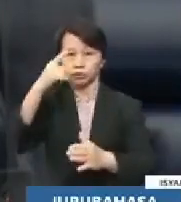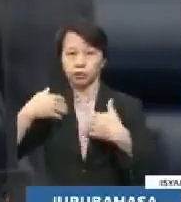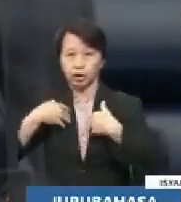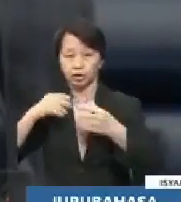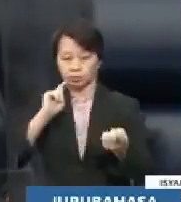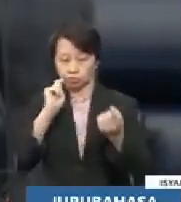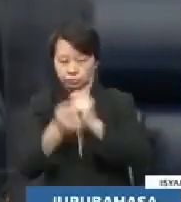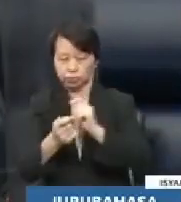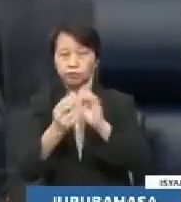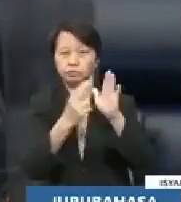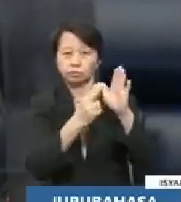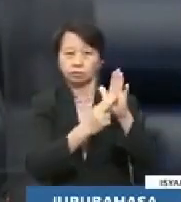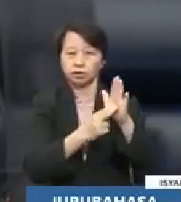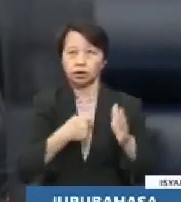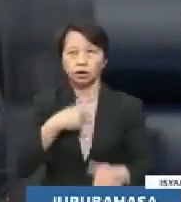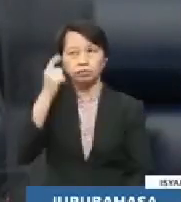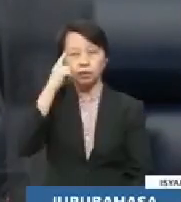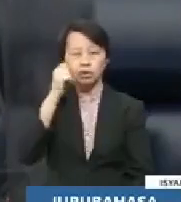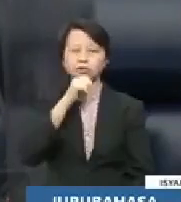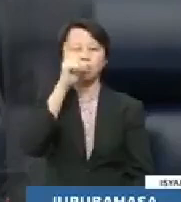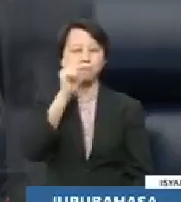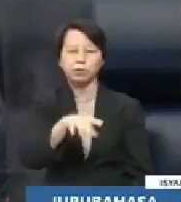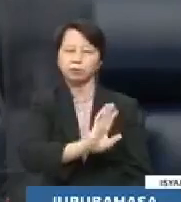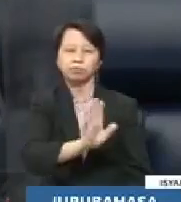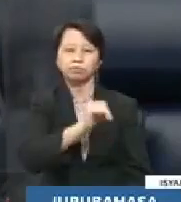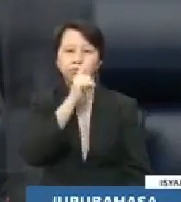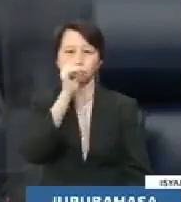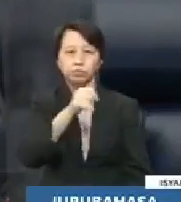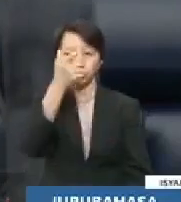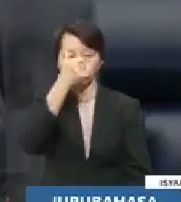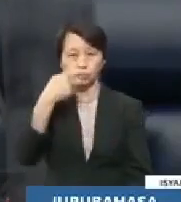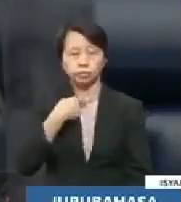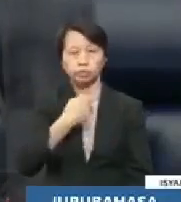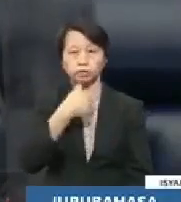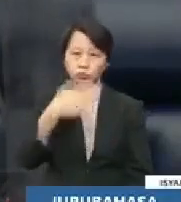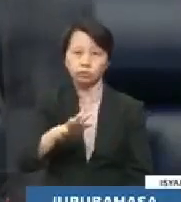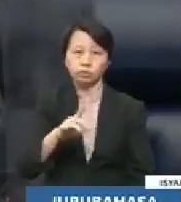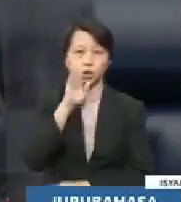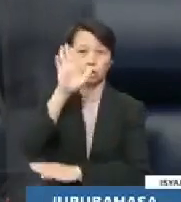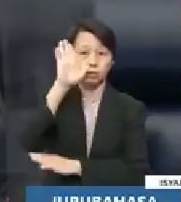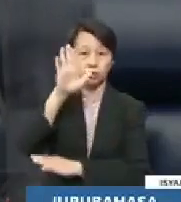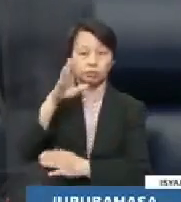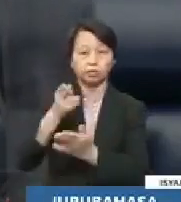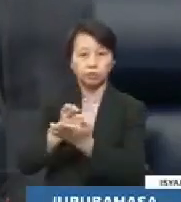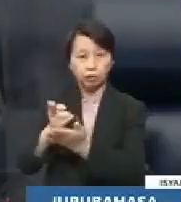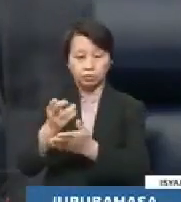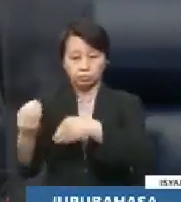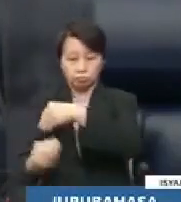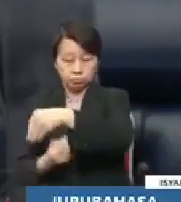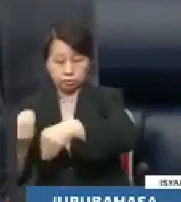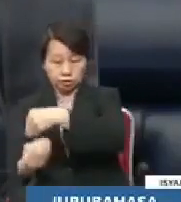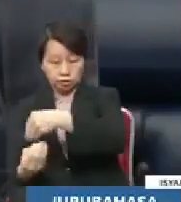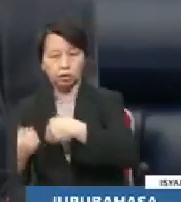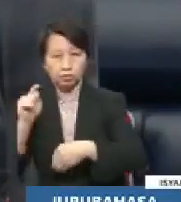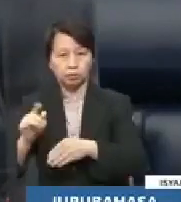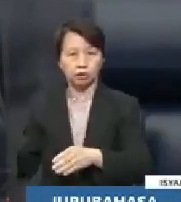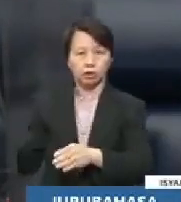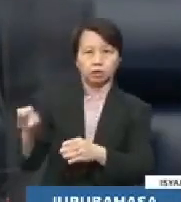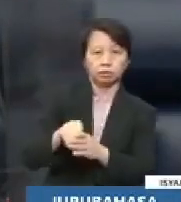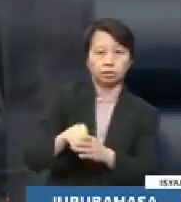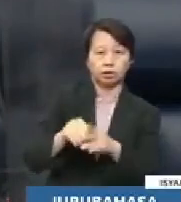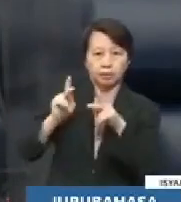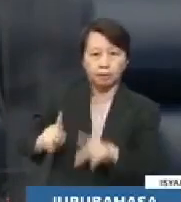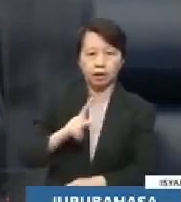untuk wujudkan pindahan pelembagaan sedikit tidak ada keperluan untuk itu karena kita telah pun dijamin dalam hak transaksi itu mesti melibatkan